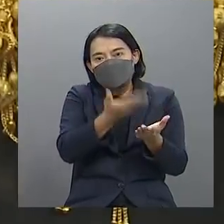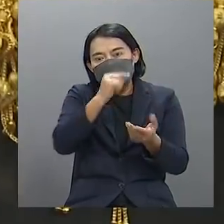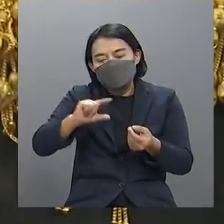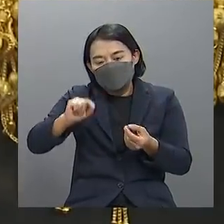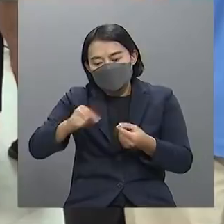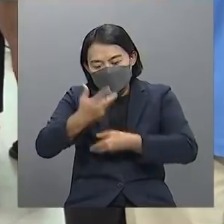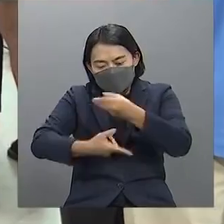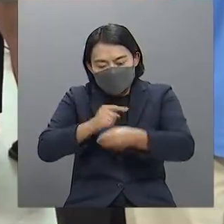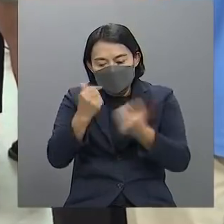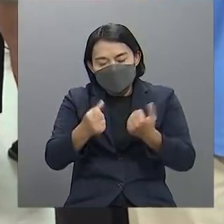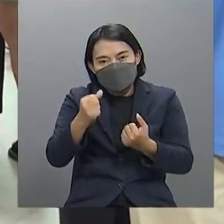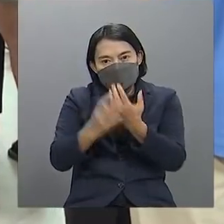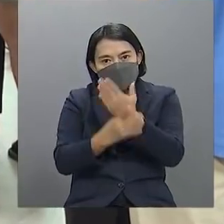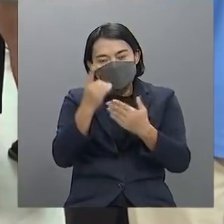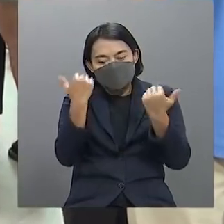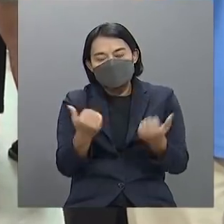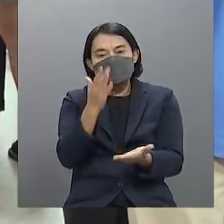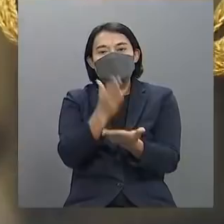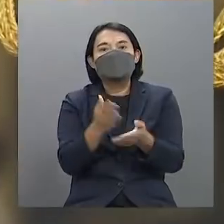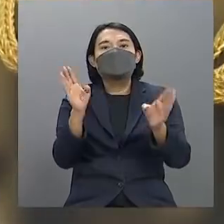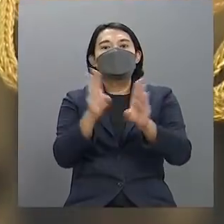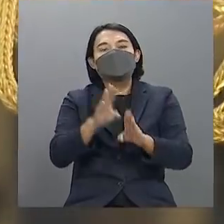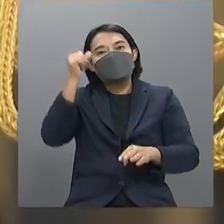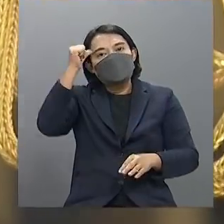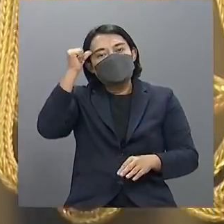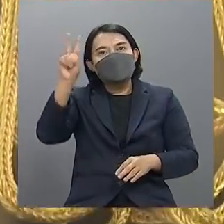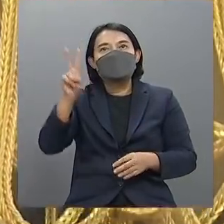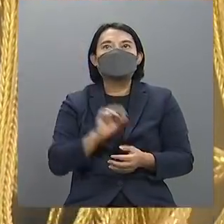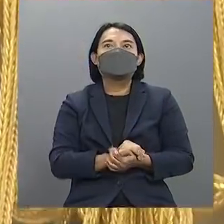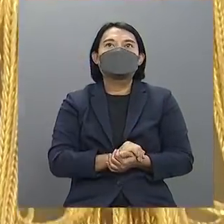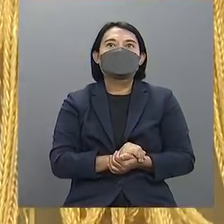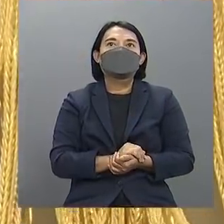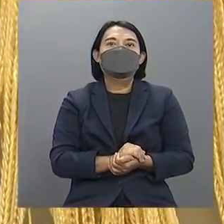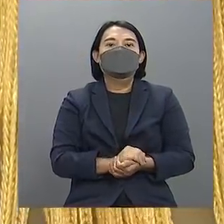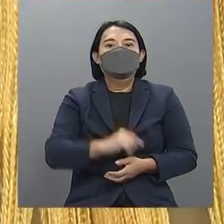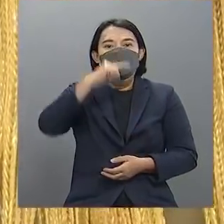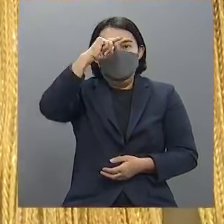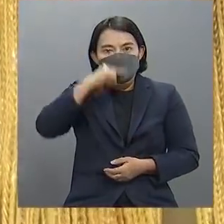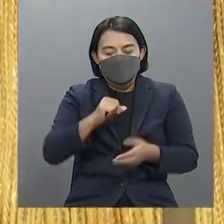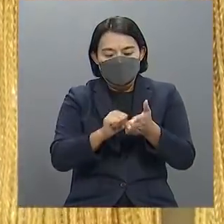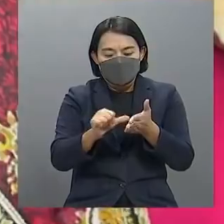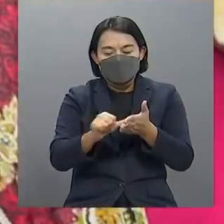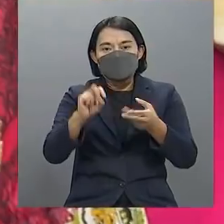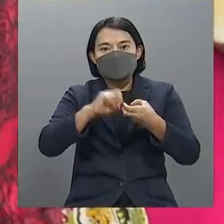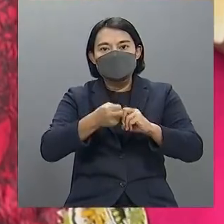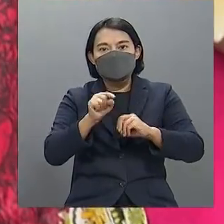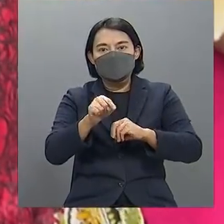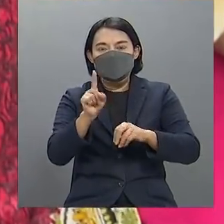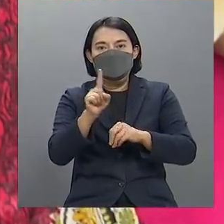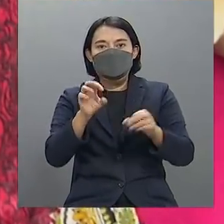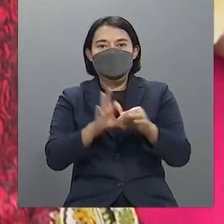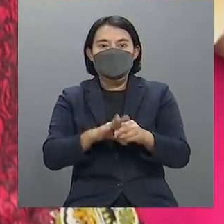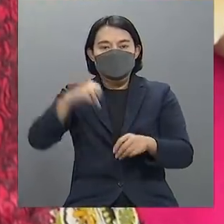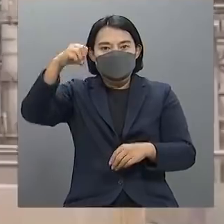นี้เป็นขาลงหมดเลยนะคะซึ่งตอนนี้ความพยายามที่ไทยจะแก้ไขปัญหาราคาพลังงานที่มีผล